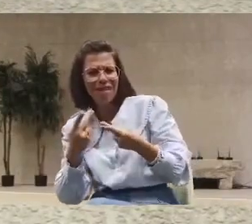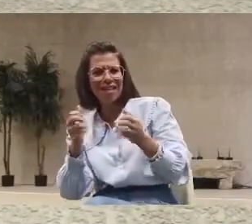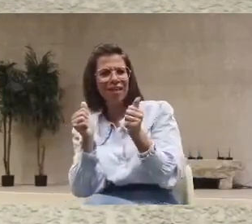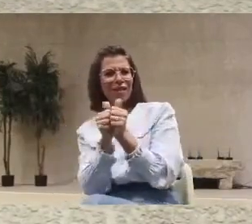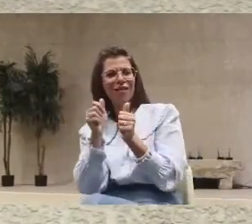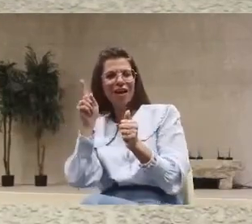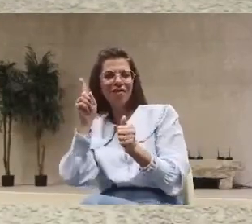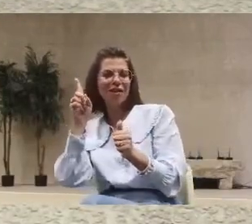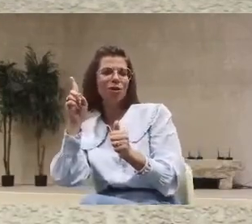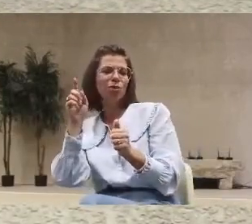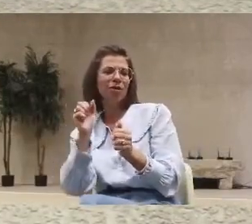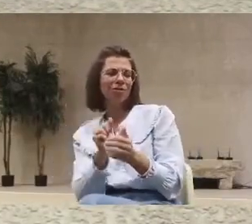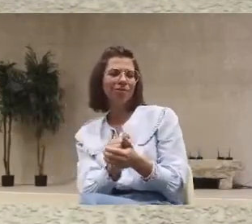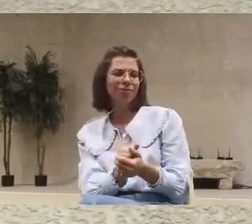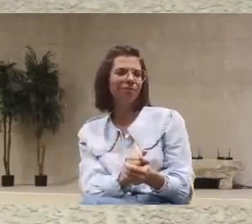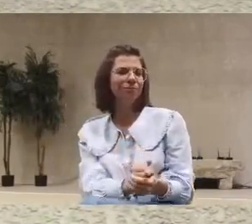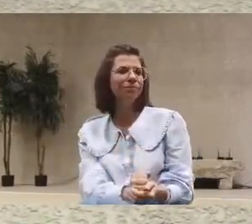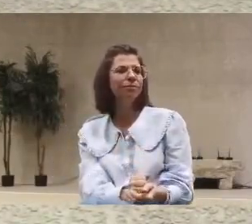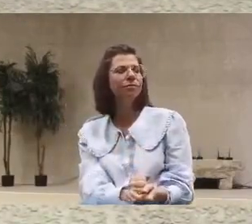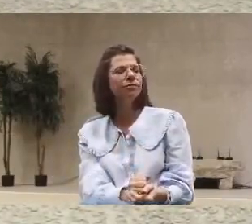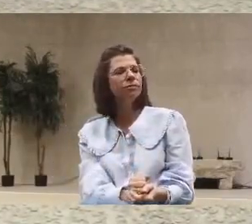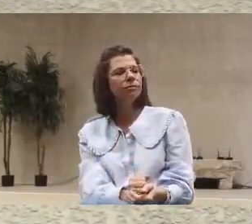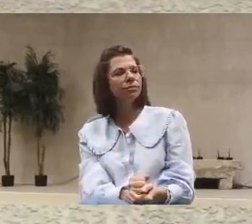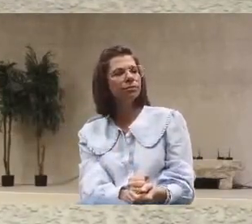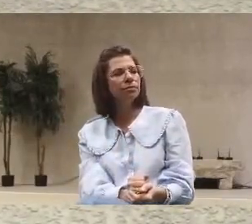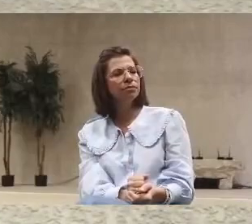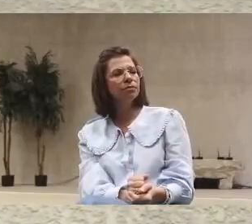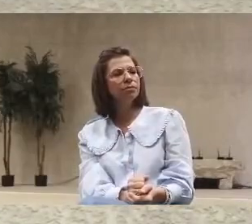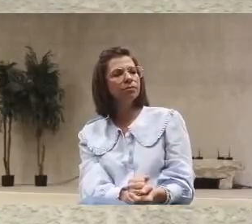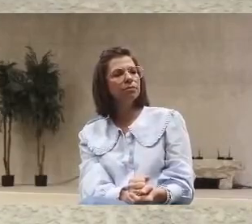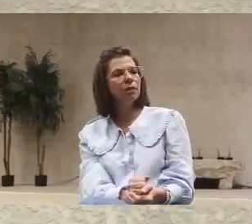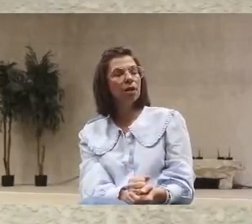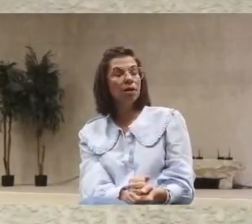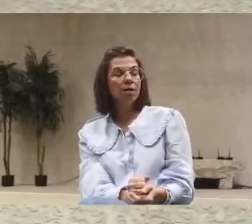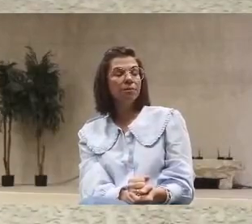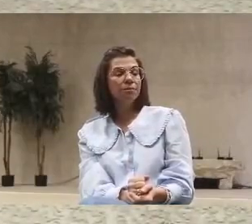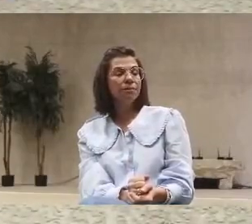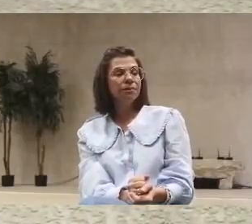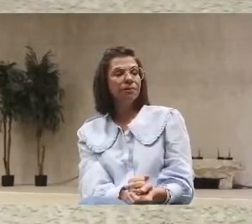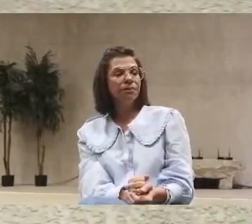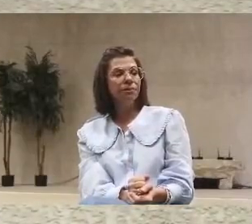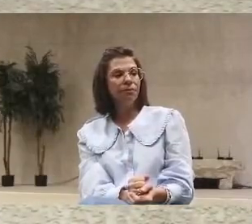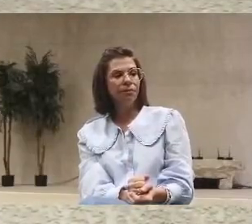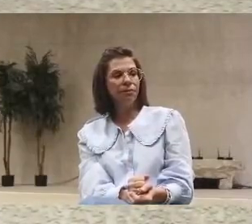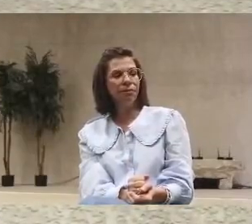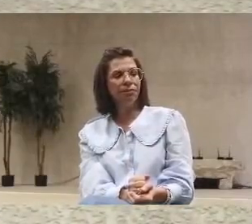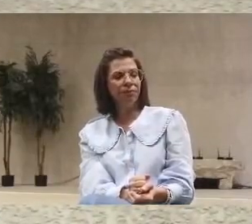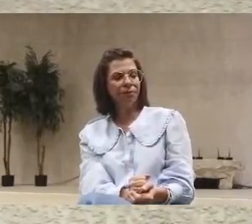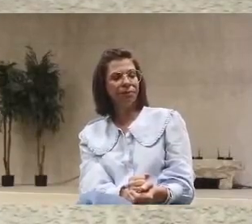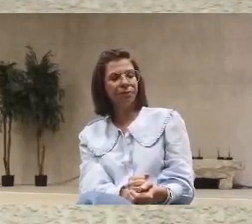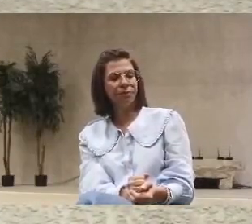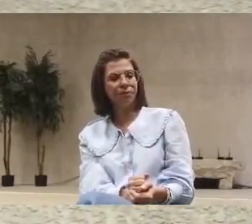mais parce que on peut se décourager même on voudrait tellement voir